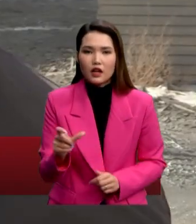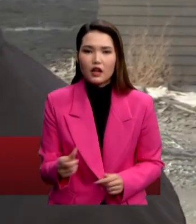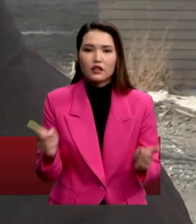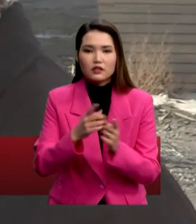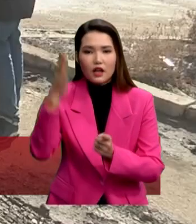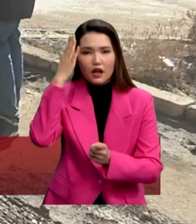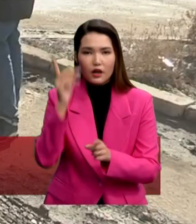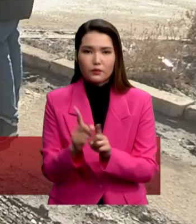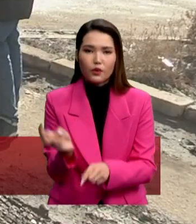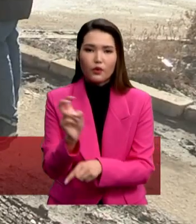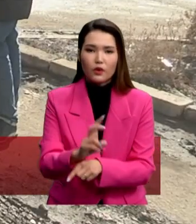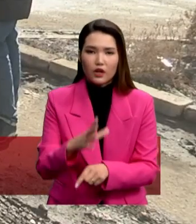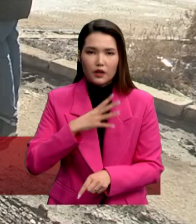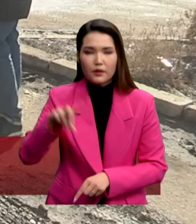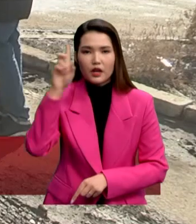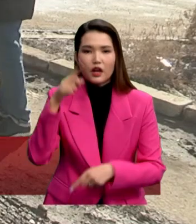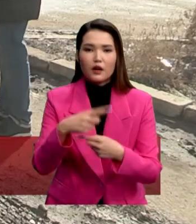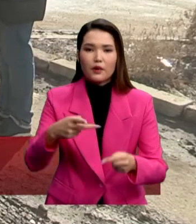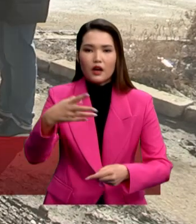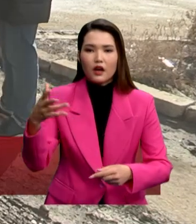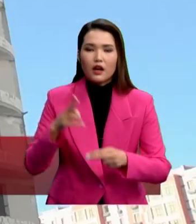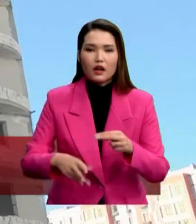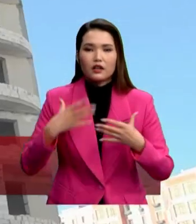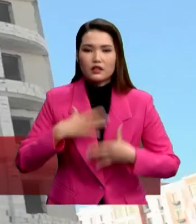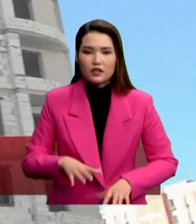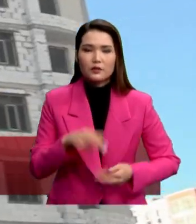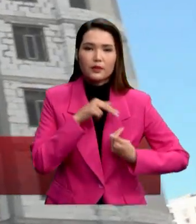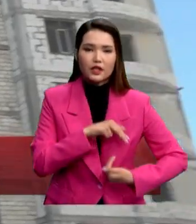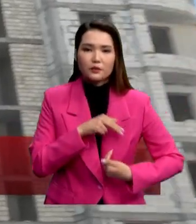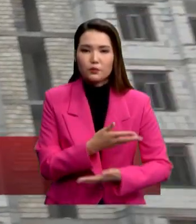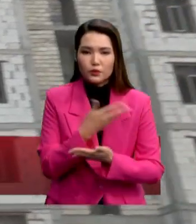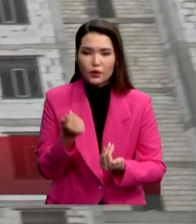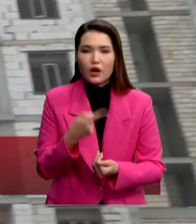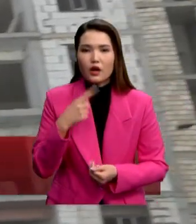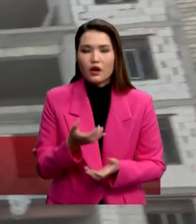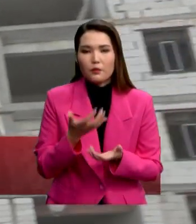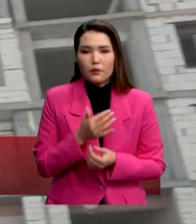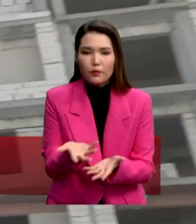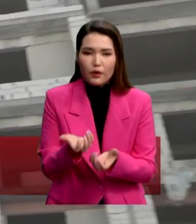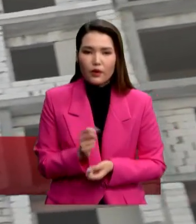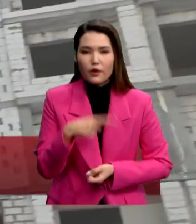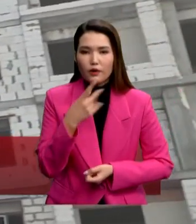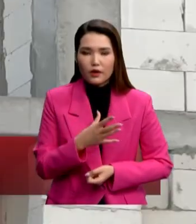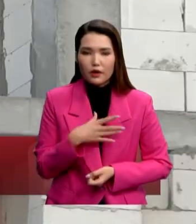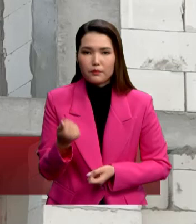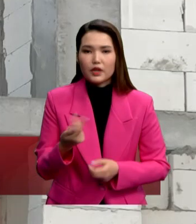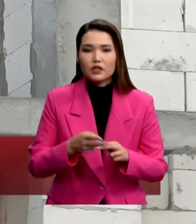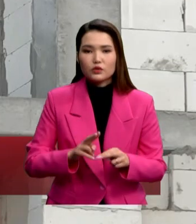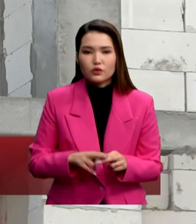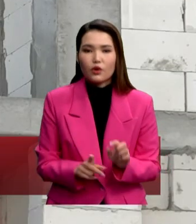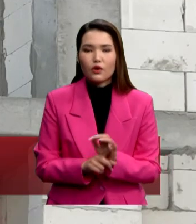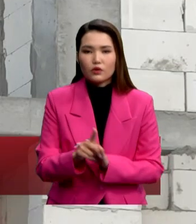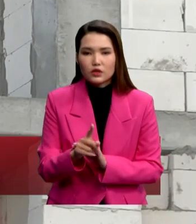әкімдіктегілер келді. Билік өкілдері баспананы аяқтауға міндетті емеспіз дейді, бірақ мойындарына алыпты. Сараптама қорытындысы